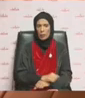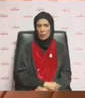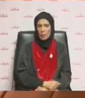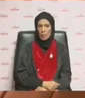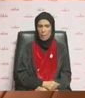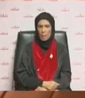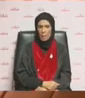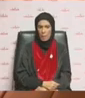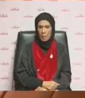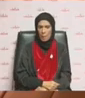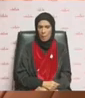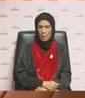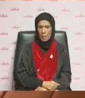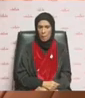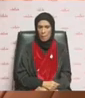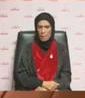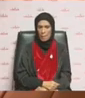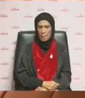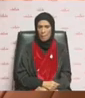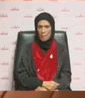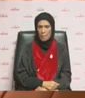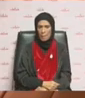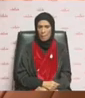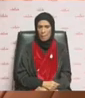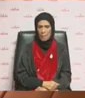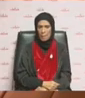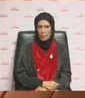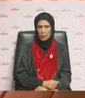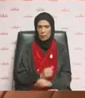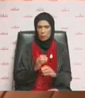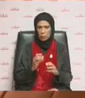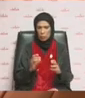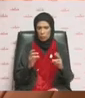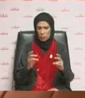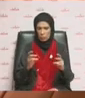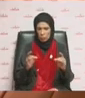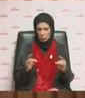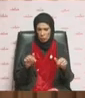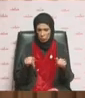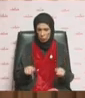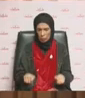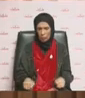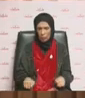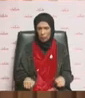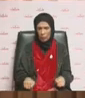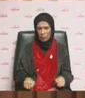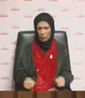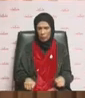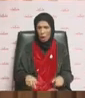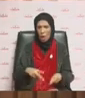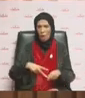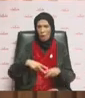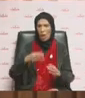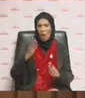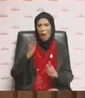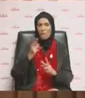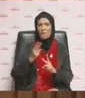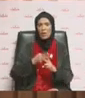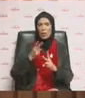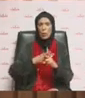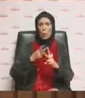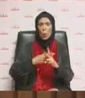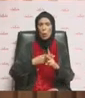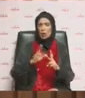كلنا نعرف أن العنصر الأساسي فيه هو مقياس عدد الليالي اللي يقيم فيها السائح في البحرين، لأن من خلاله نقدر